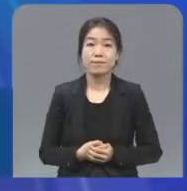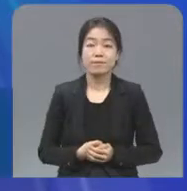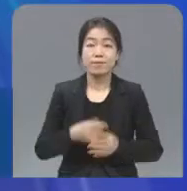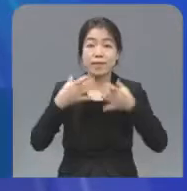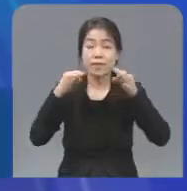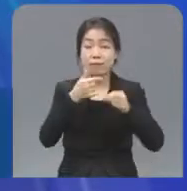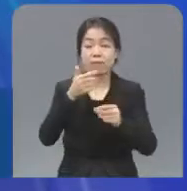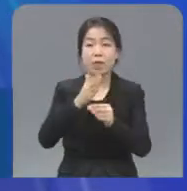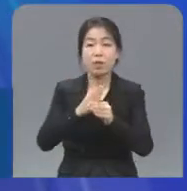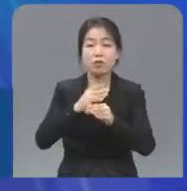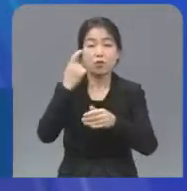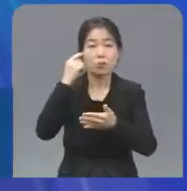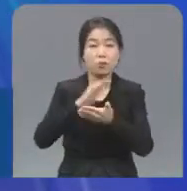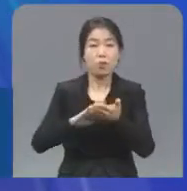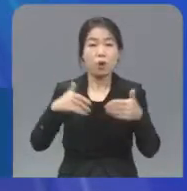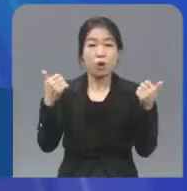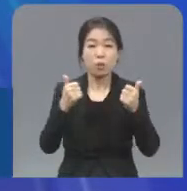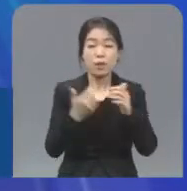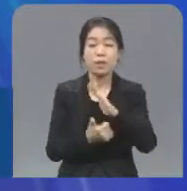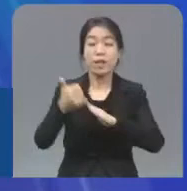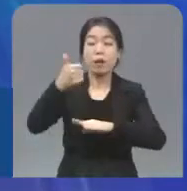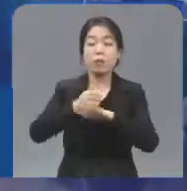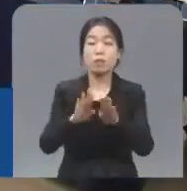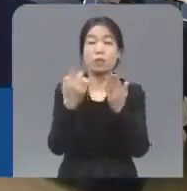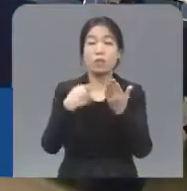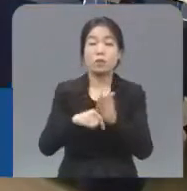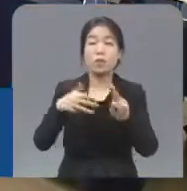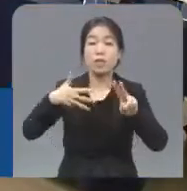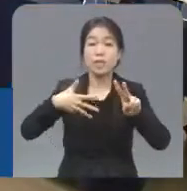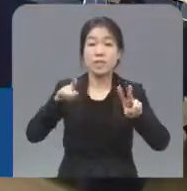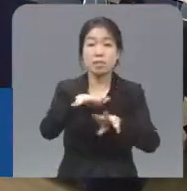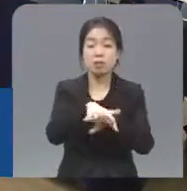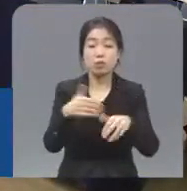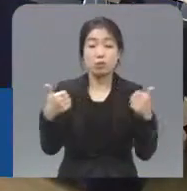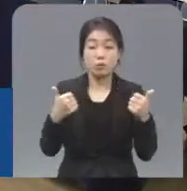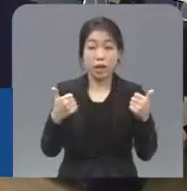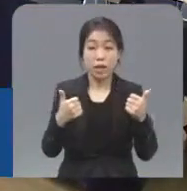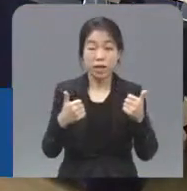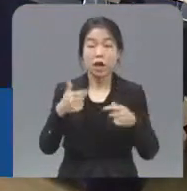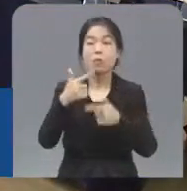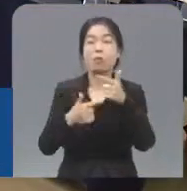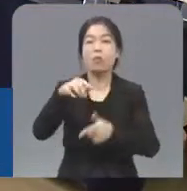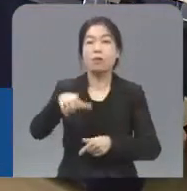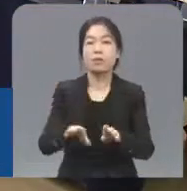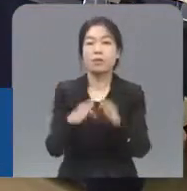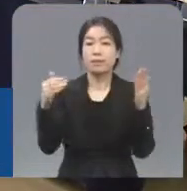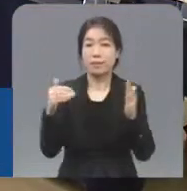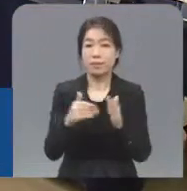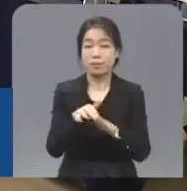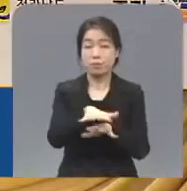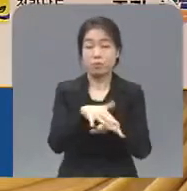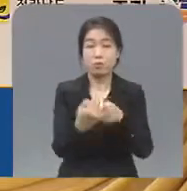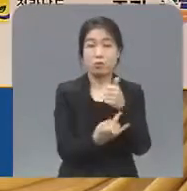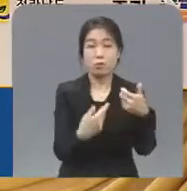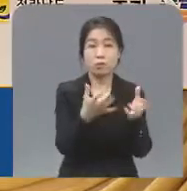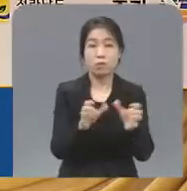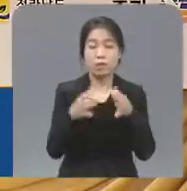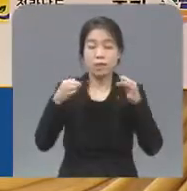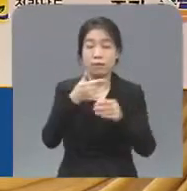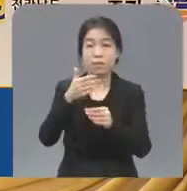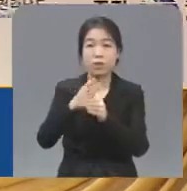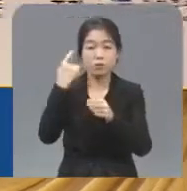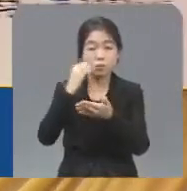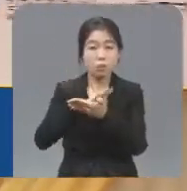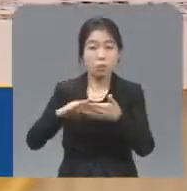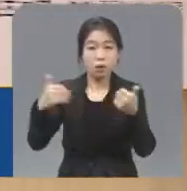김대중 평화 회의 의 성공 개최를 위한 제 2차 조직 위원회 회의 가 목포에서 열렸습니다 조직위원회는 김대중 평화